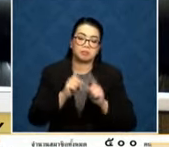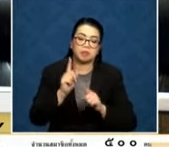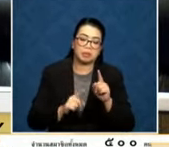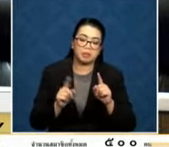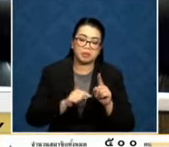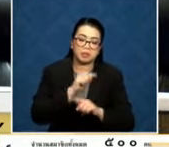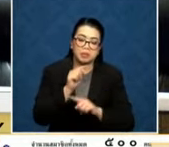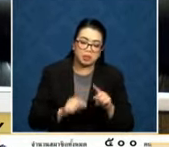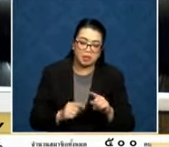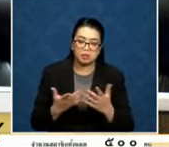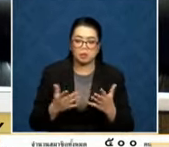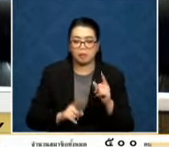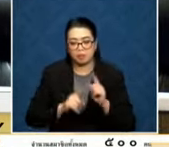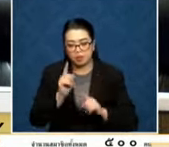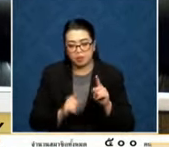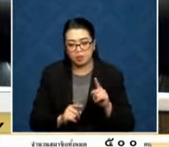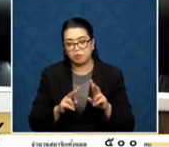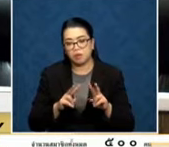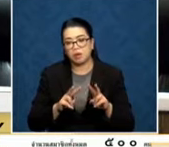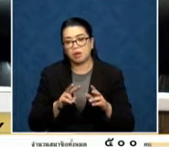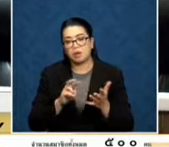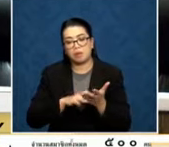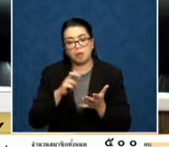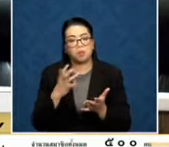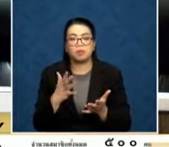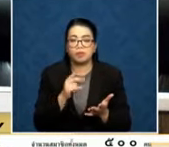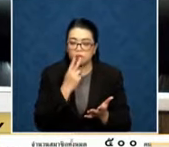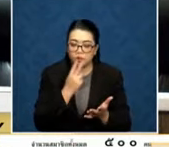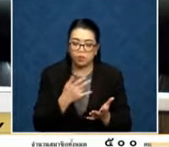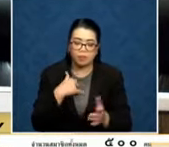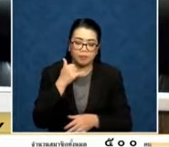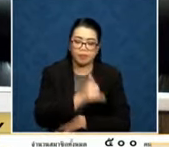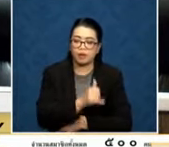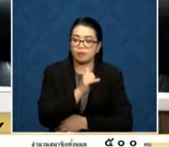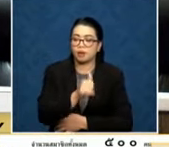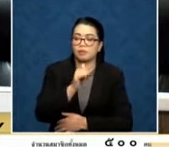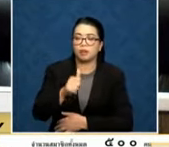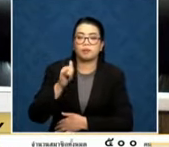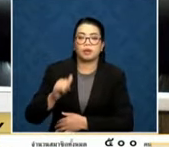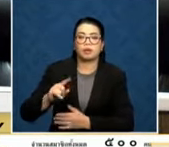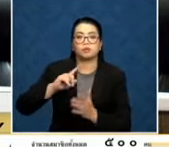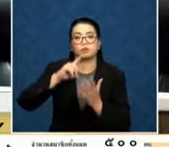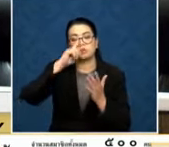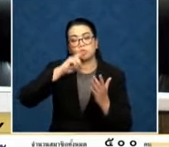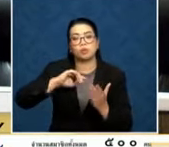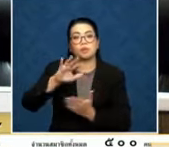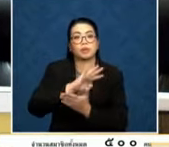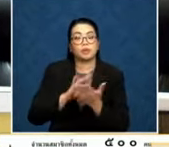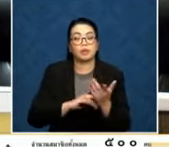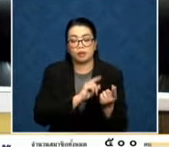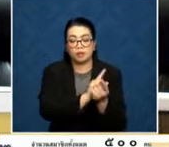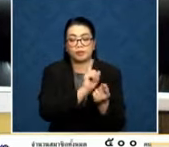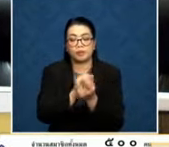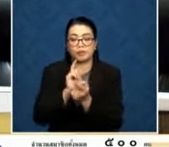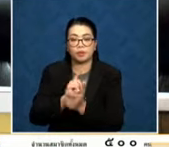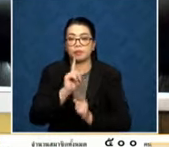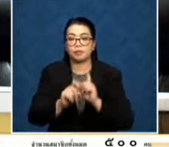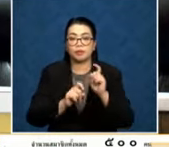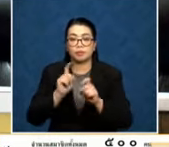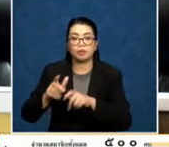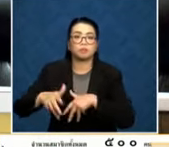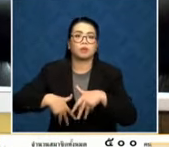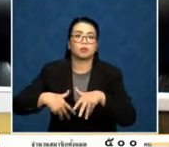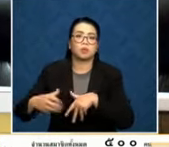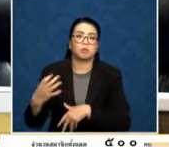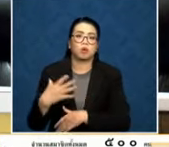เพราะอะไรรู้มครับวันนี้เวลาที่ผมเดินทางไปลงพื้นที่ตามต่างจังหวัดทั่วประเทศเนี่ยนะครับที่มีโอกาสไปสิ่งหนึ่งที่พี่น้อง